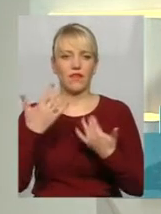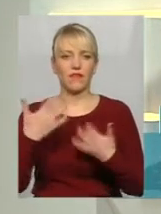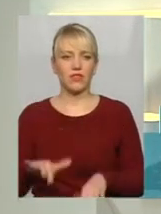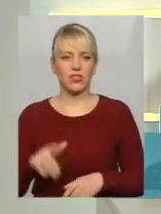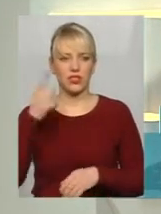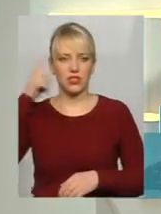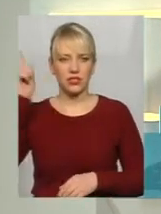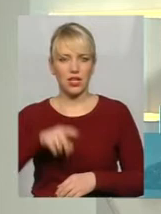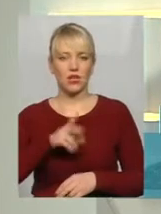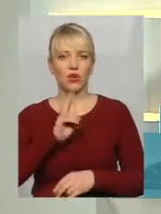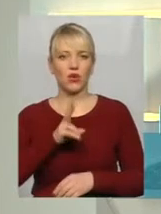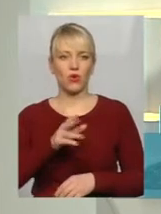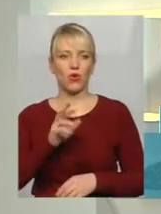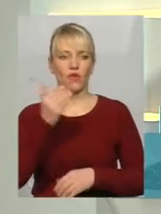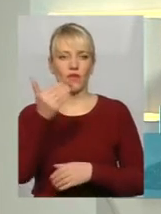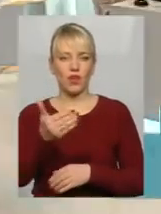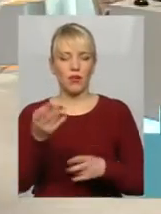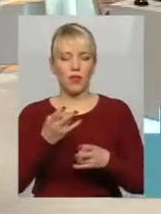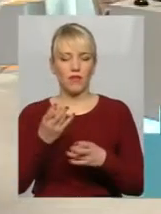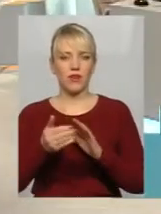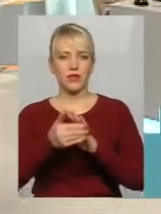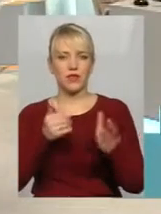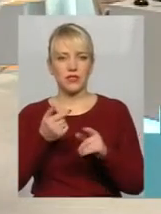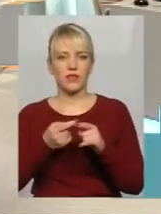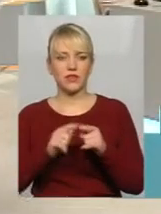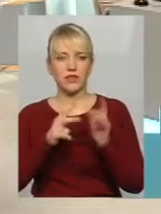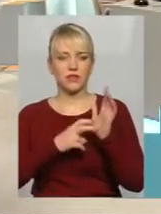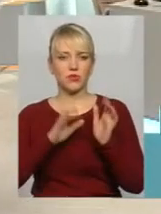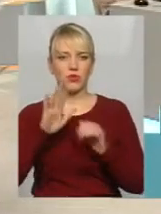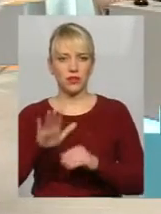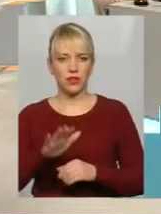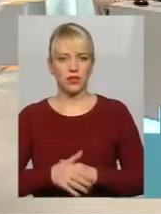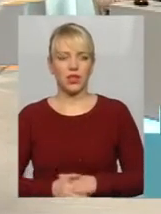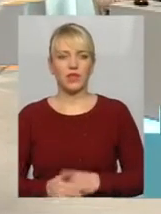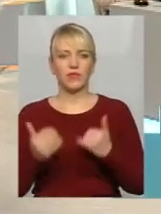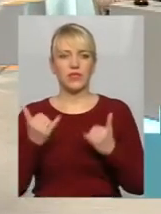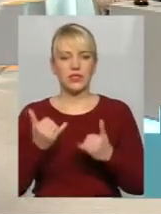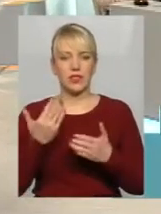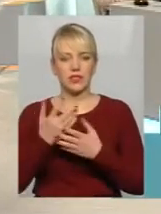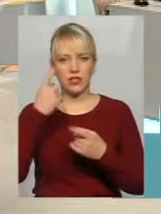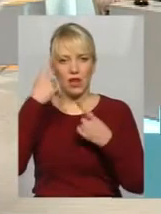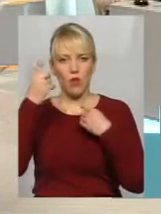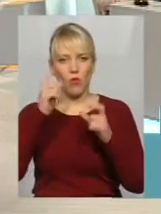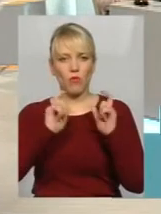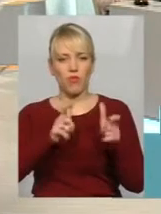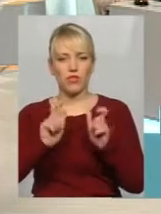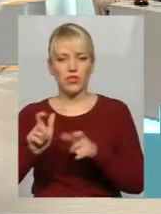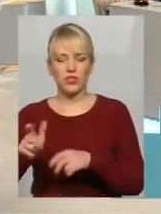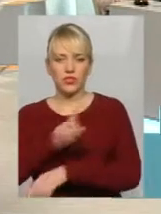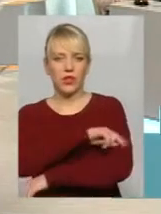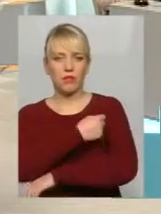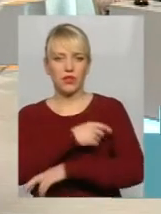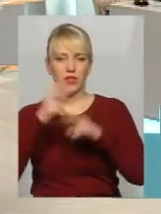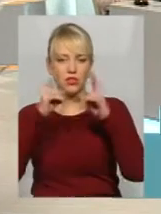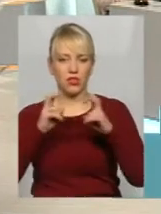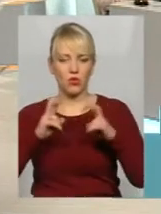ви вже знаєте, кого ви там маєте призвати у цих 705? На даний момент іде оповіщення, медичні огляди, уточняється